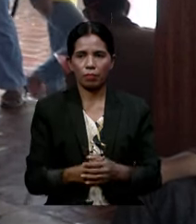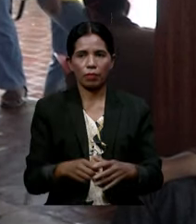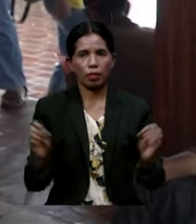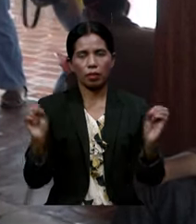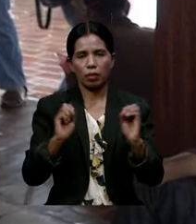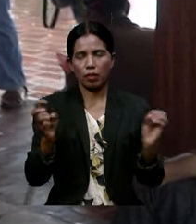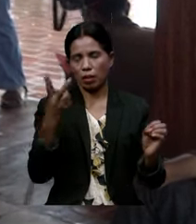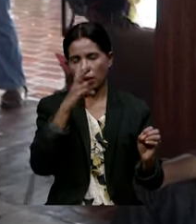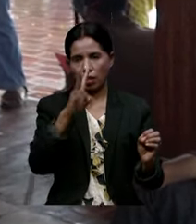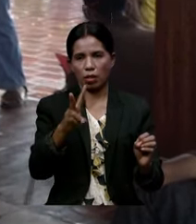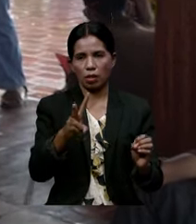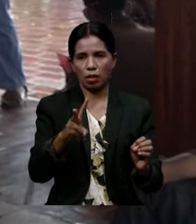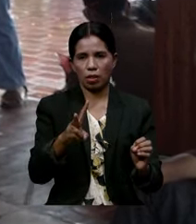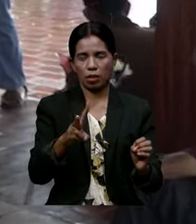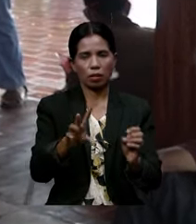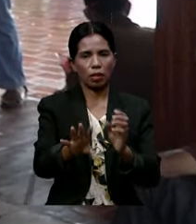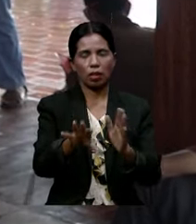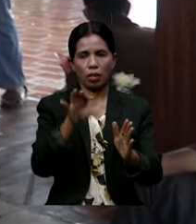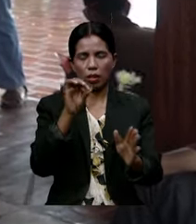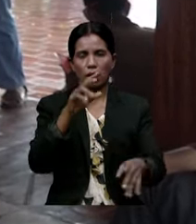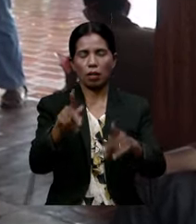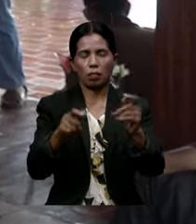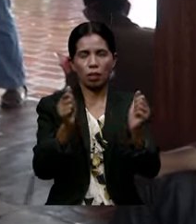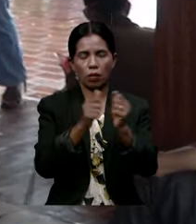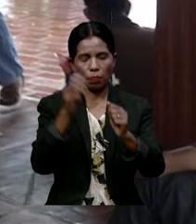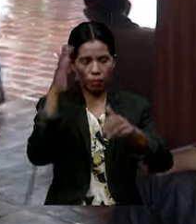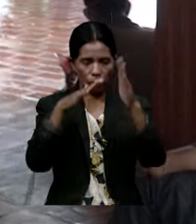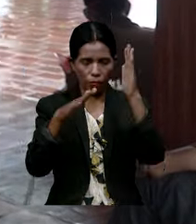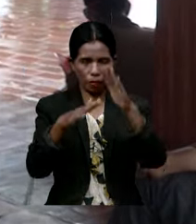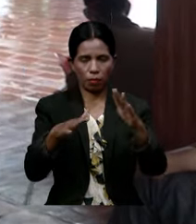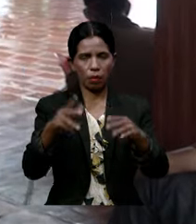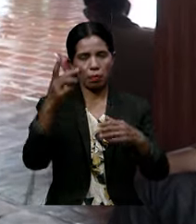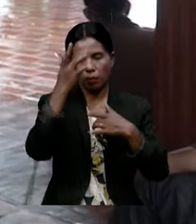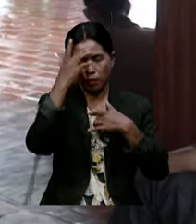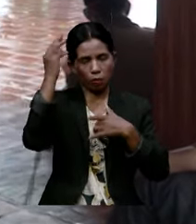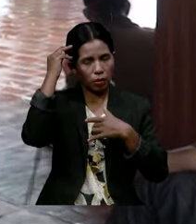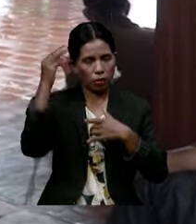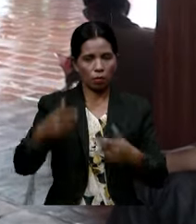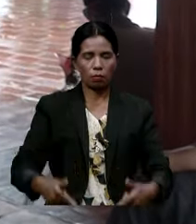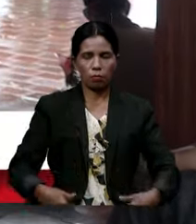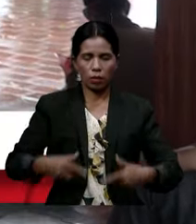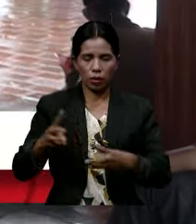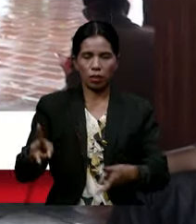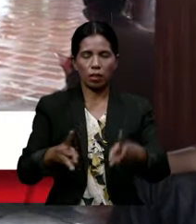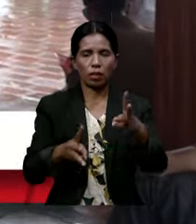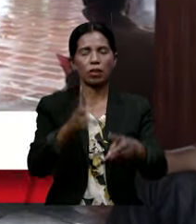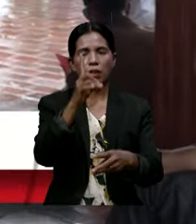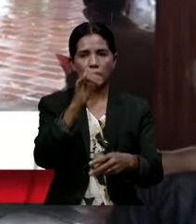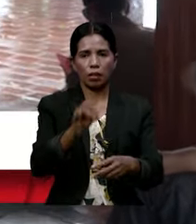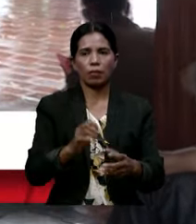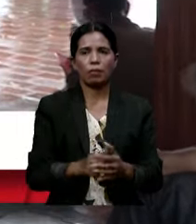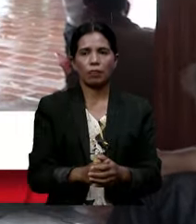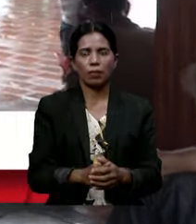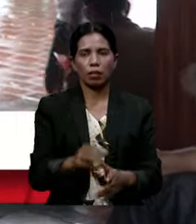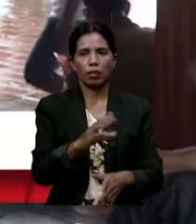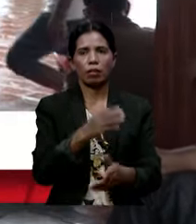hare, kanungka hetan, ema ho problema psikososial nebe morisia dalam ini ya kapital lili. Karena ida nemus